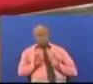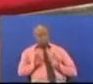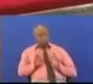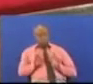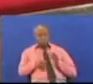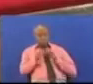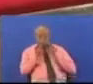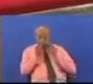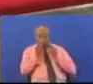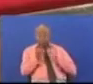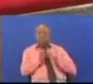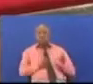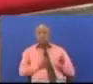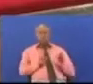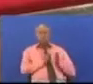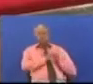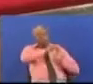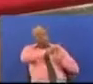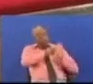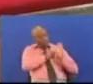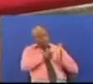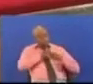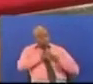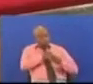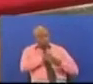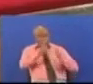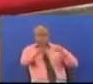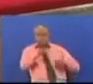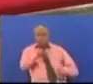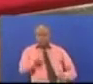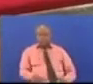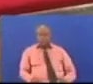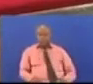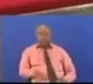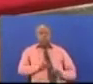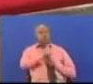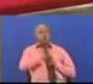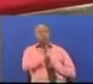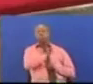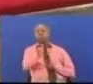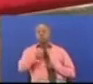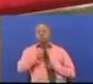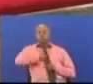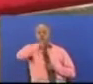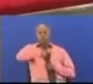basi utekelezaji wake usije kuathiriwa na vifungu vinavyofanyiwa marekebisho kwenye sheria